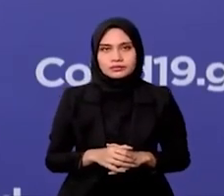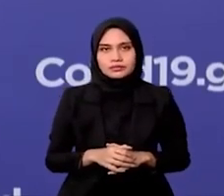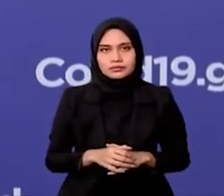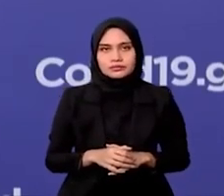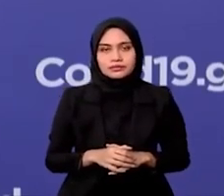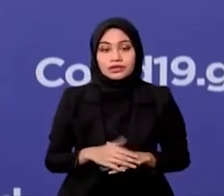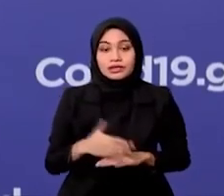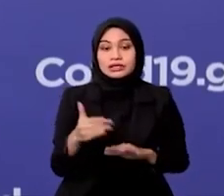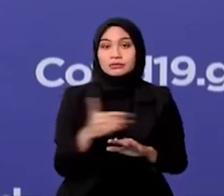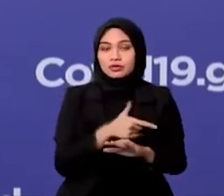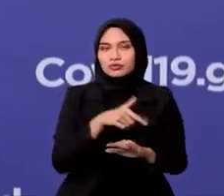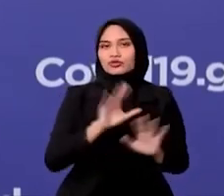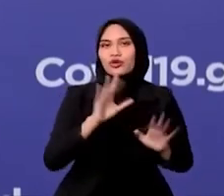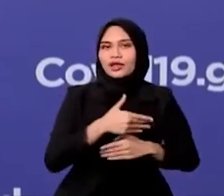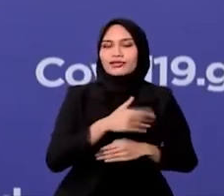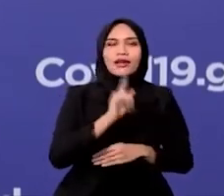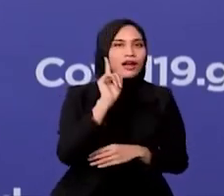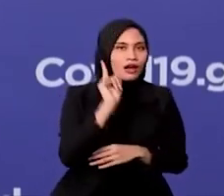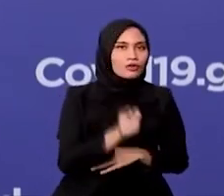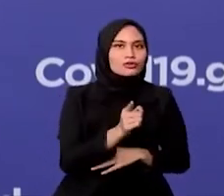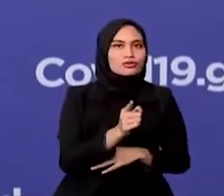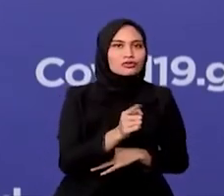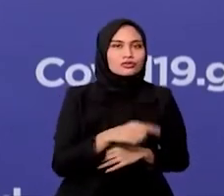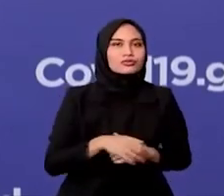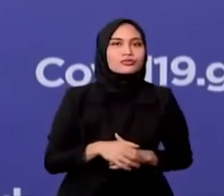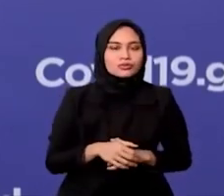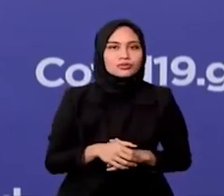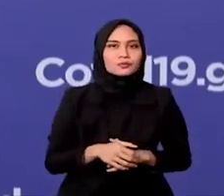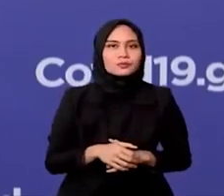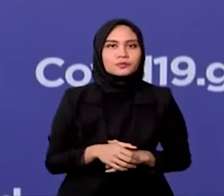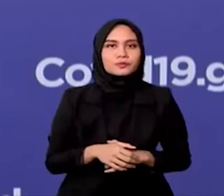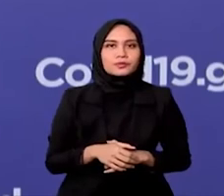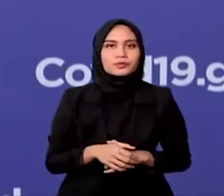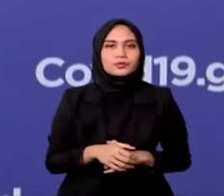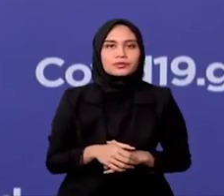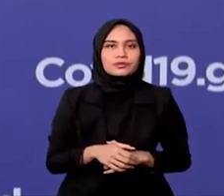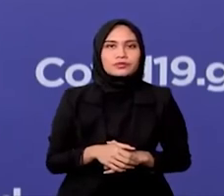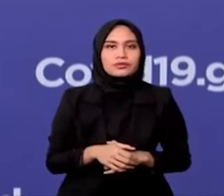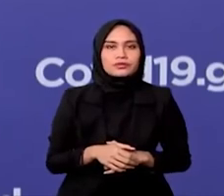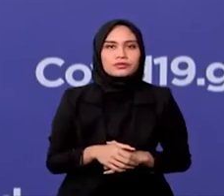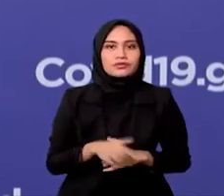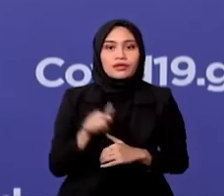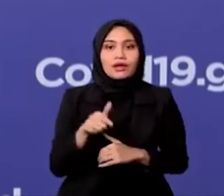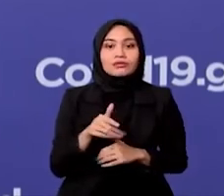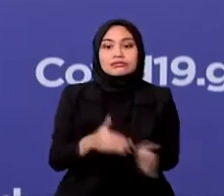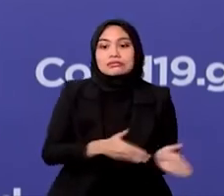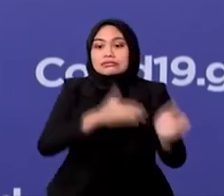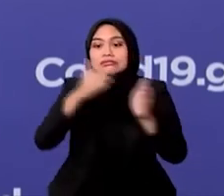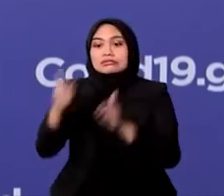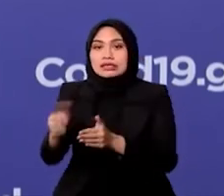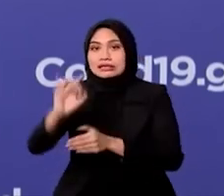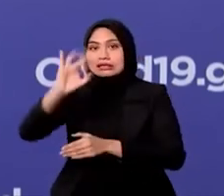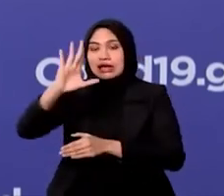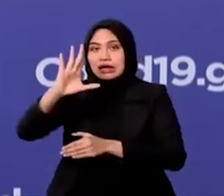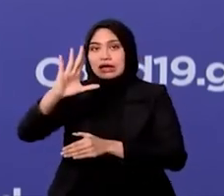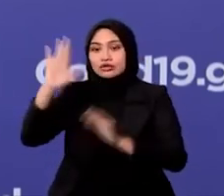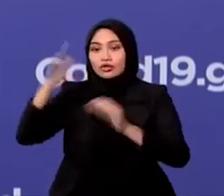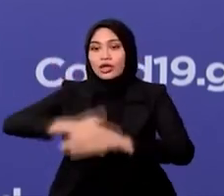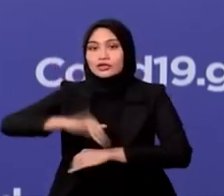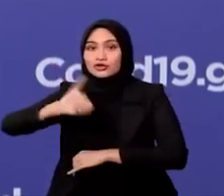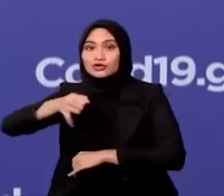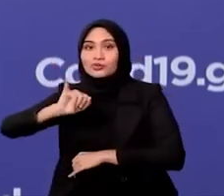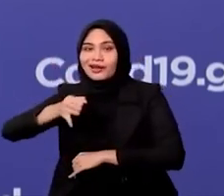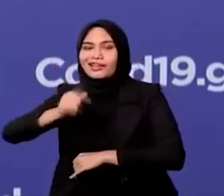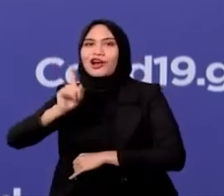sebelum dilaksanakan dan tentu karena juga menjelang salat Jumat setelah nyaho dibersihkan